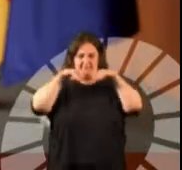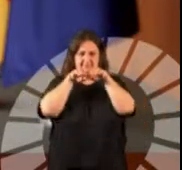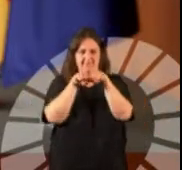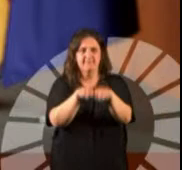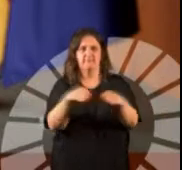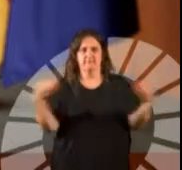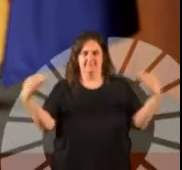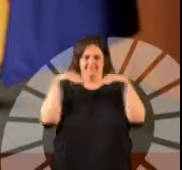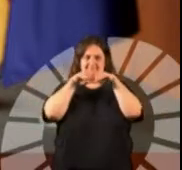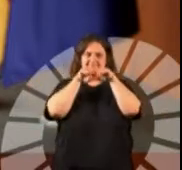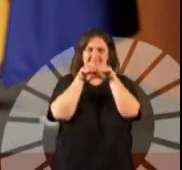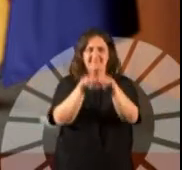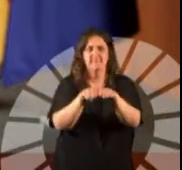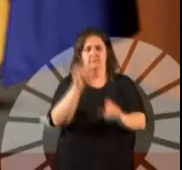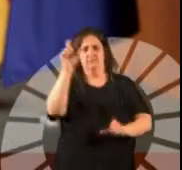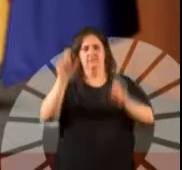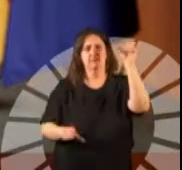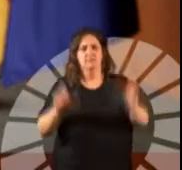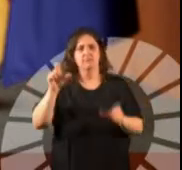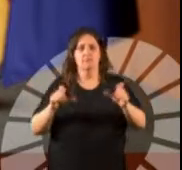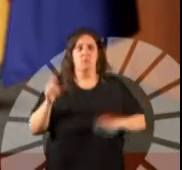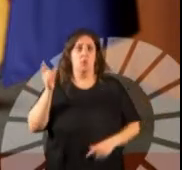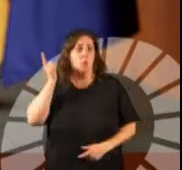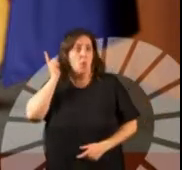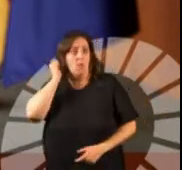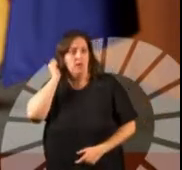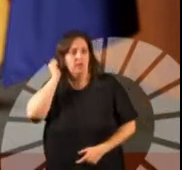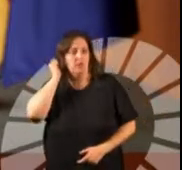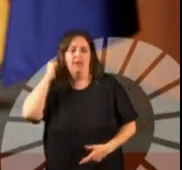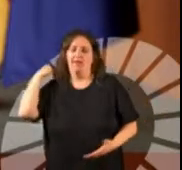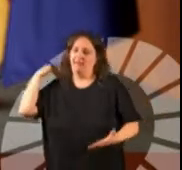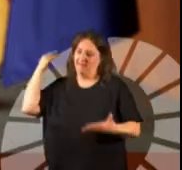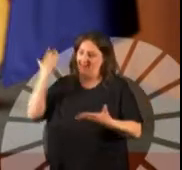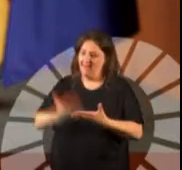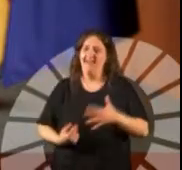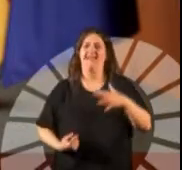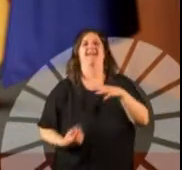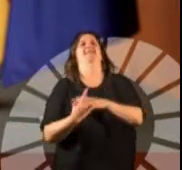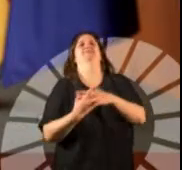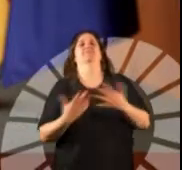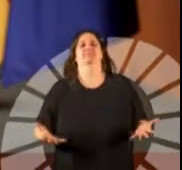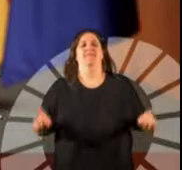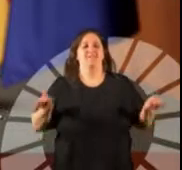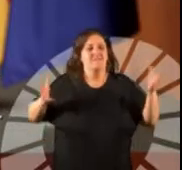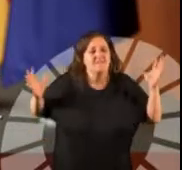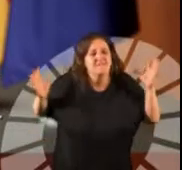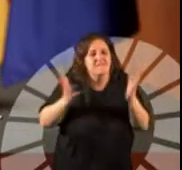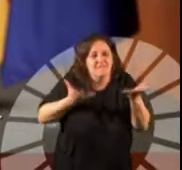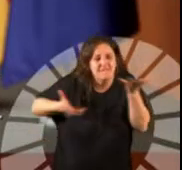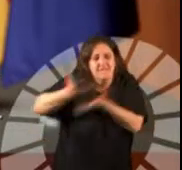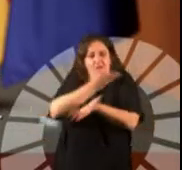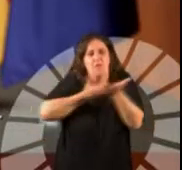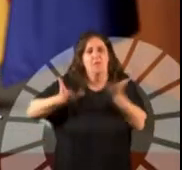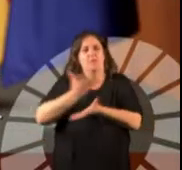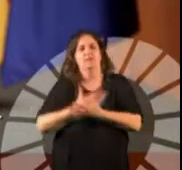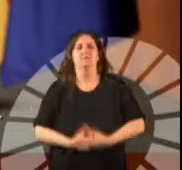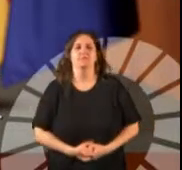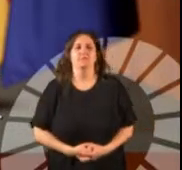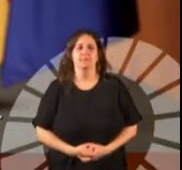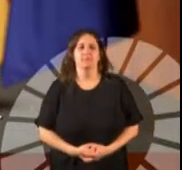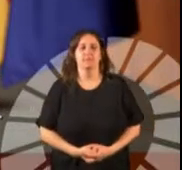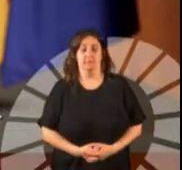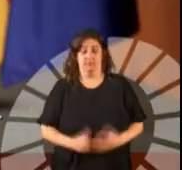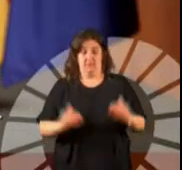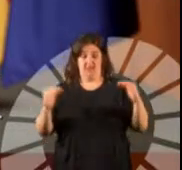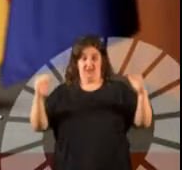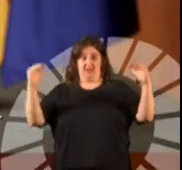stimmt, Gleichberechtigung gewinnen wir nur durch das Zusammenwirken aller Generationen in der Politik, in der Wirtschaft,